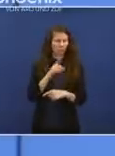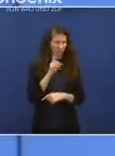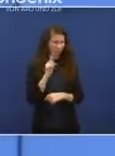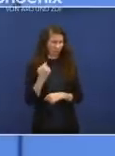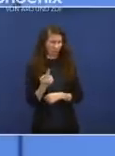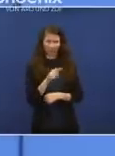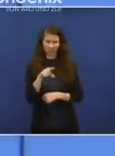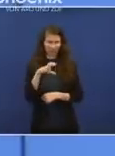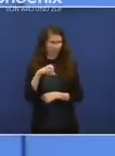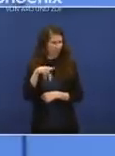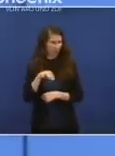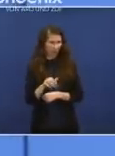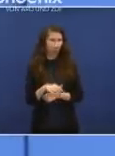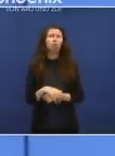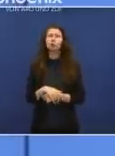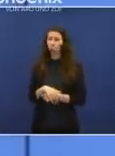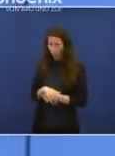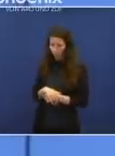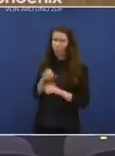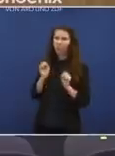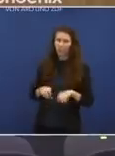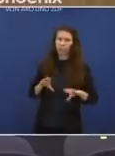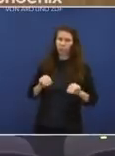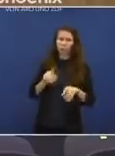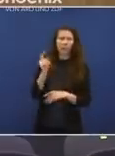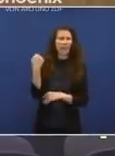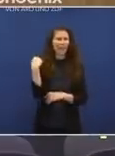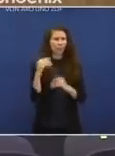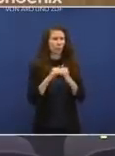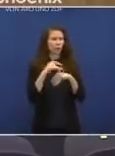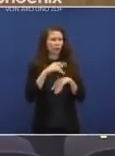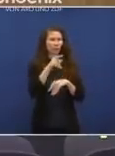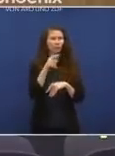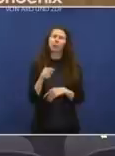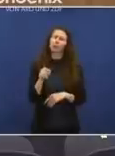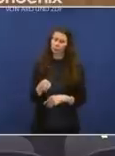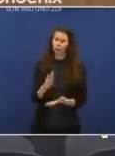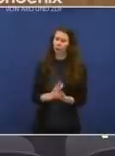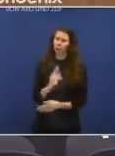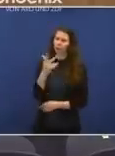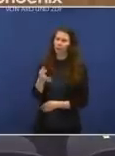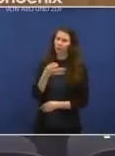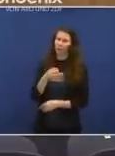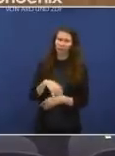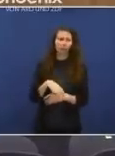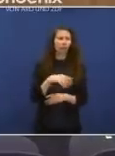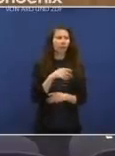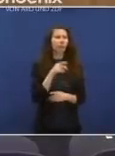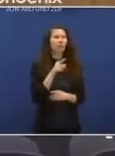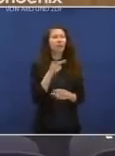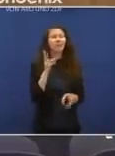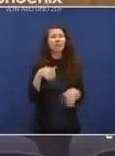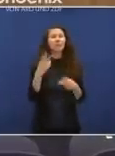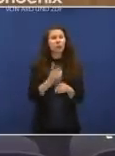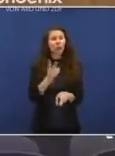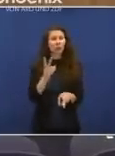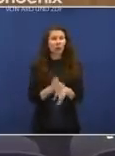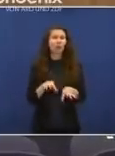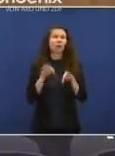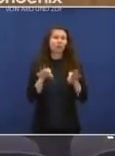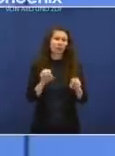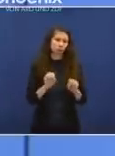CPA sind? Doch, sie können sie einsetzen. Aber die Kollegin hat gerade gesagt, es ist keine CPA-Maske. Es gibt einen Standard, der ist im